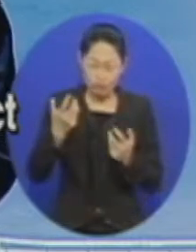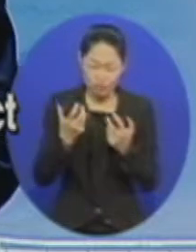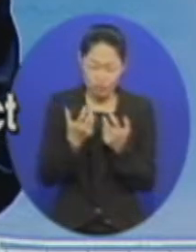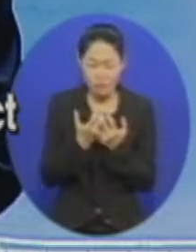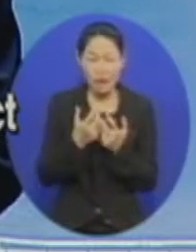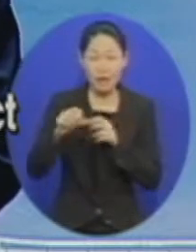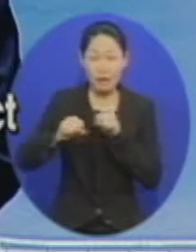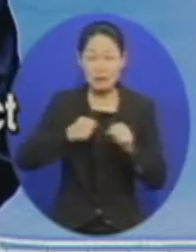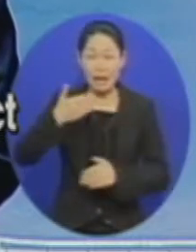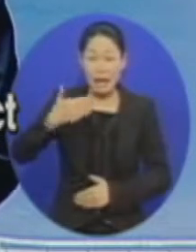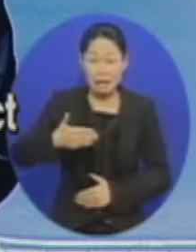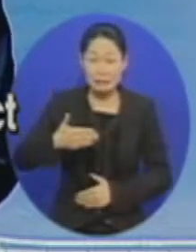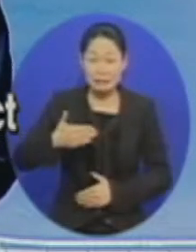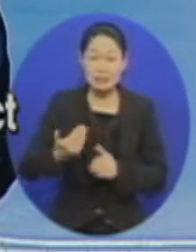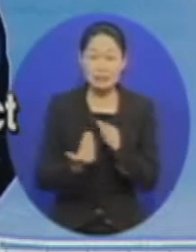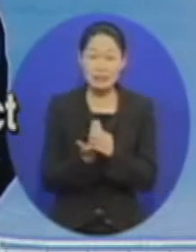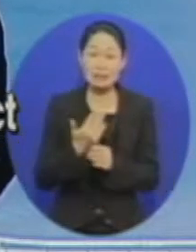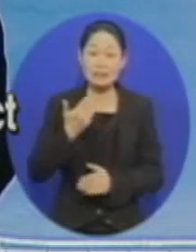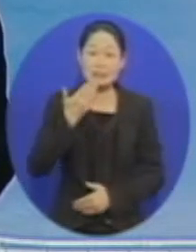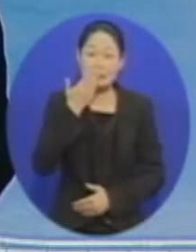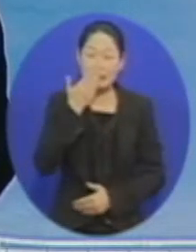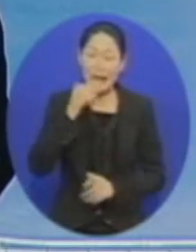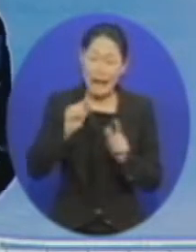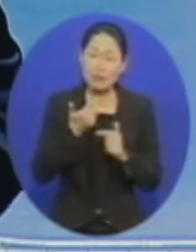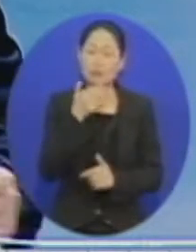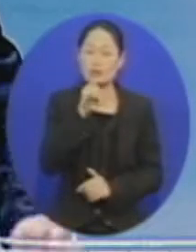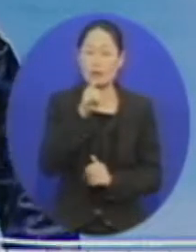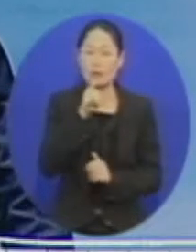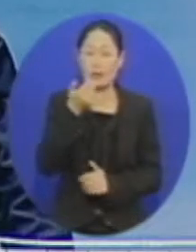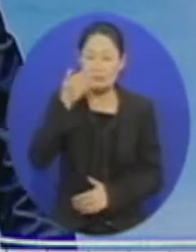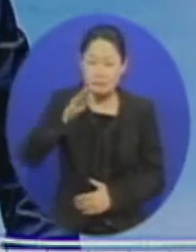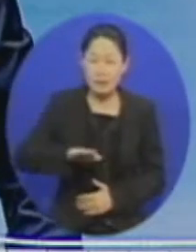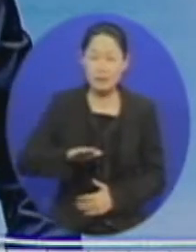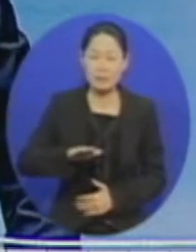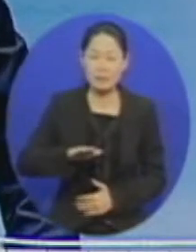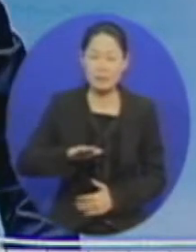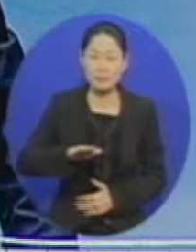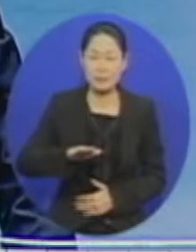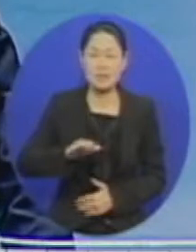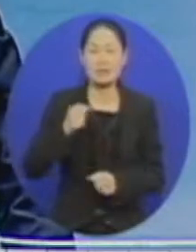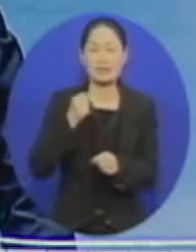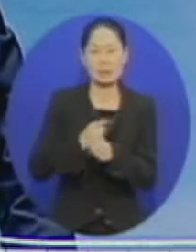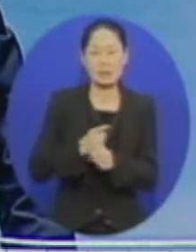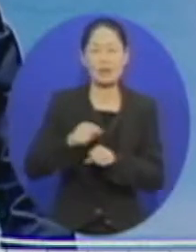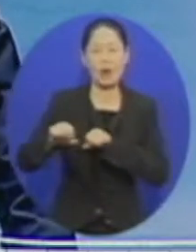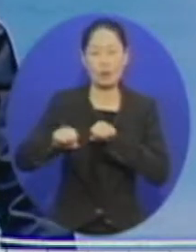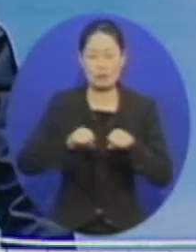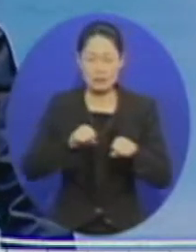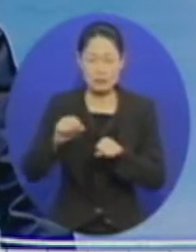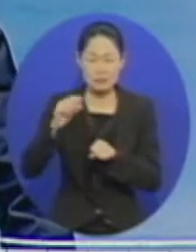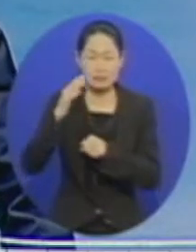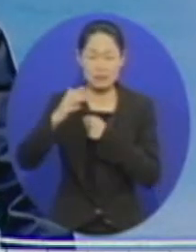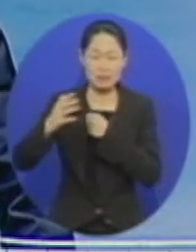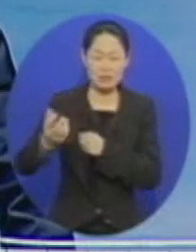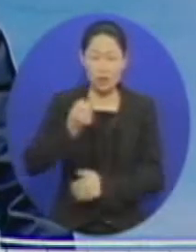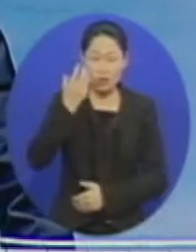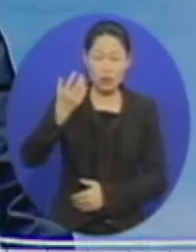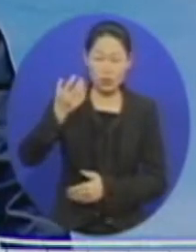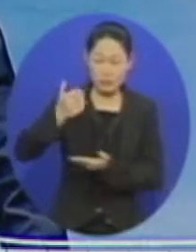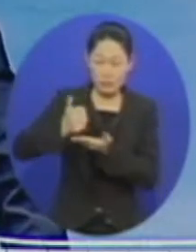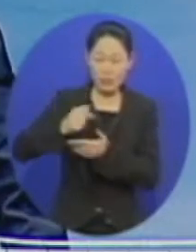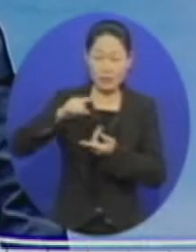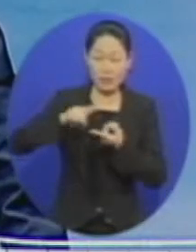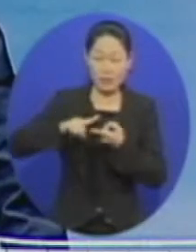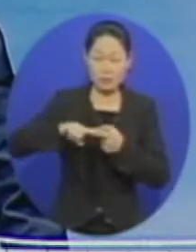일어나지 않았을 수 있어요 그렇지만 이미 역사하시는 성령님의 대해서는